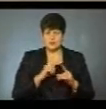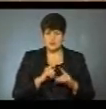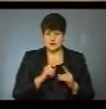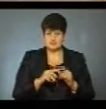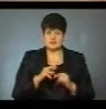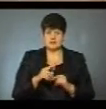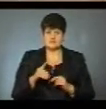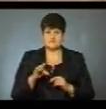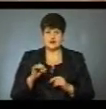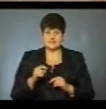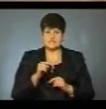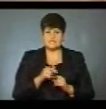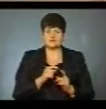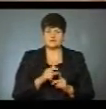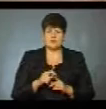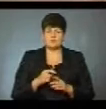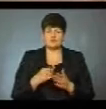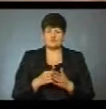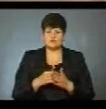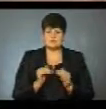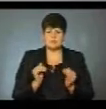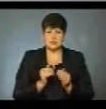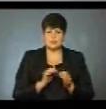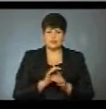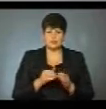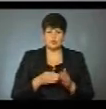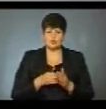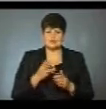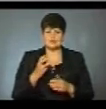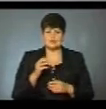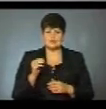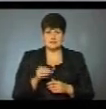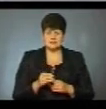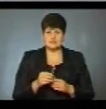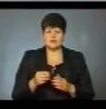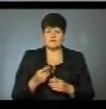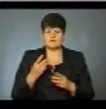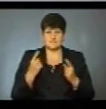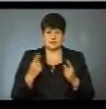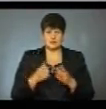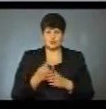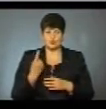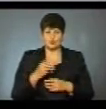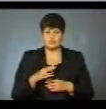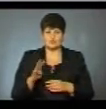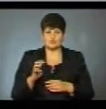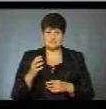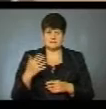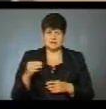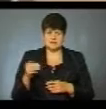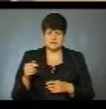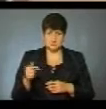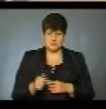Мар'яна Зварич. За її словами, бюджет малих проєктів – до 300 тисяч гривень, великих – до 1 мільйона 450 тисяч